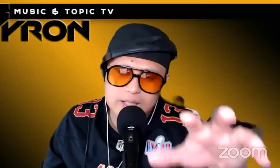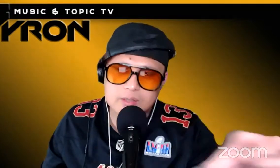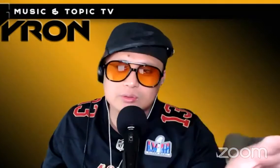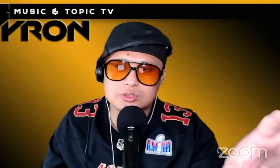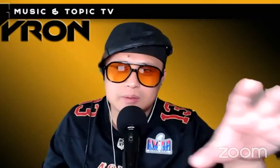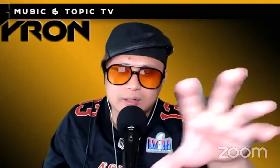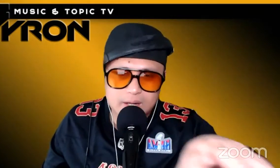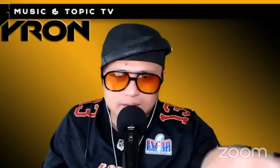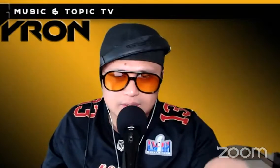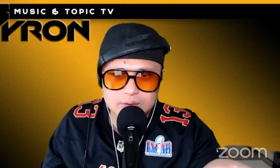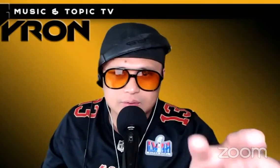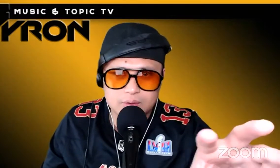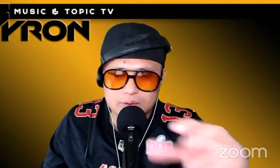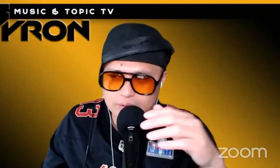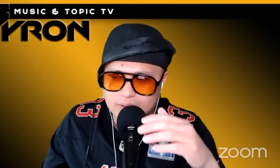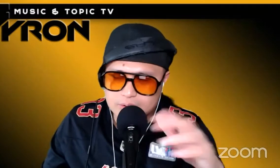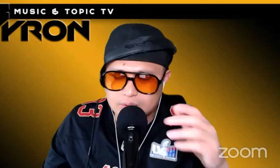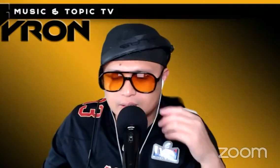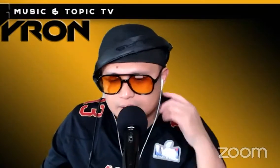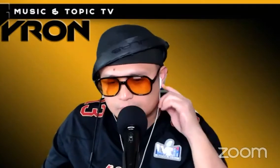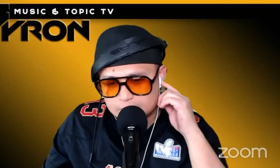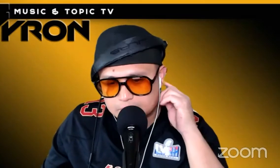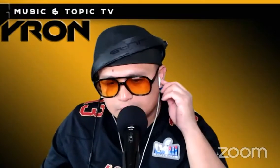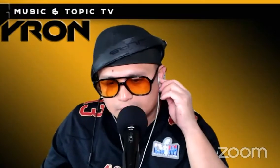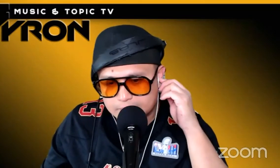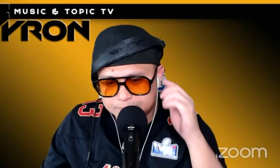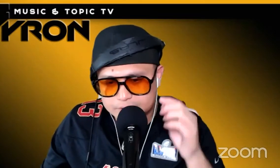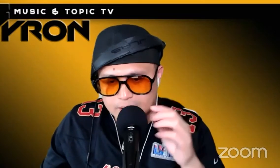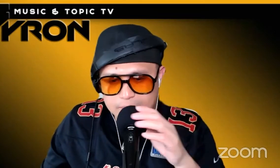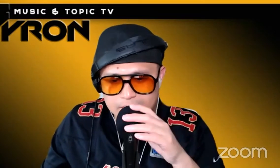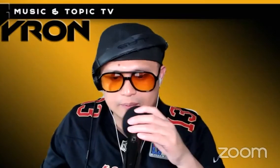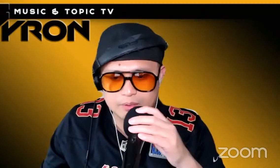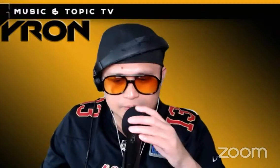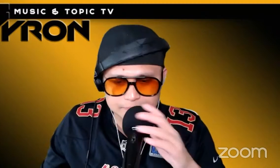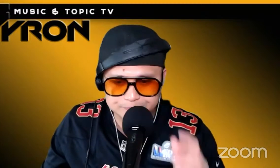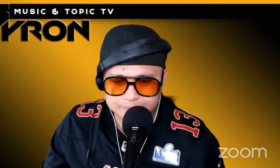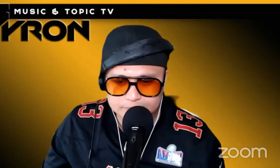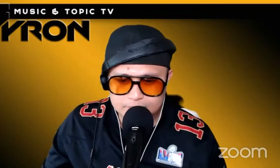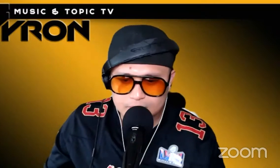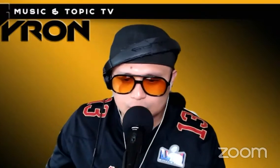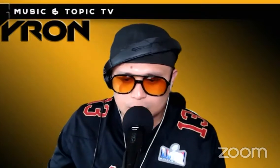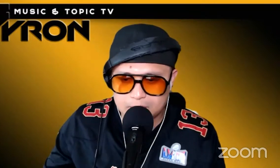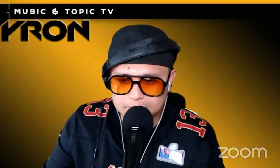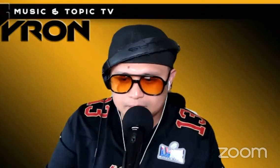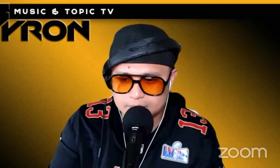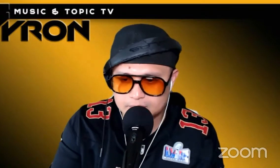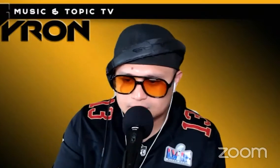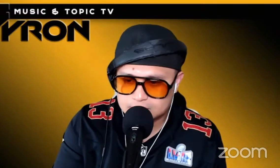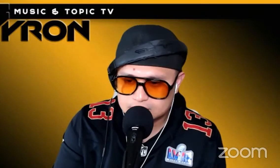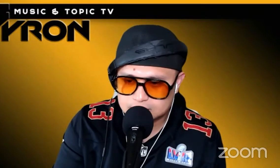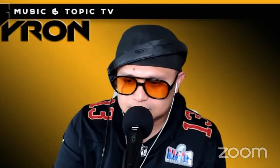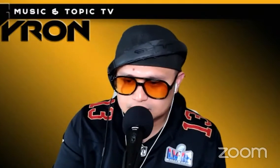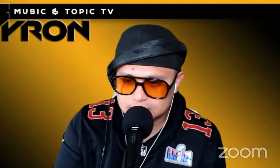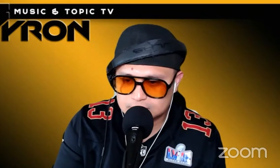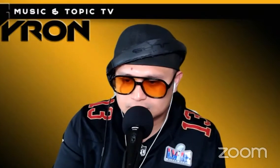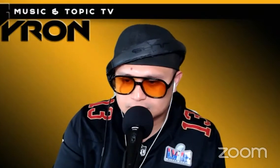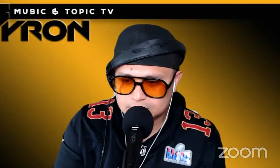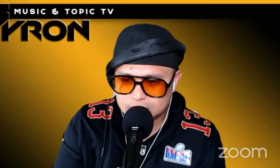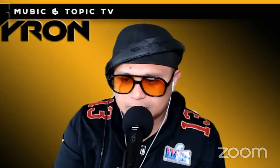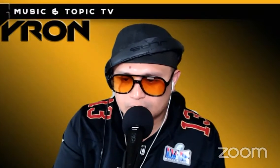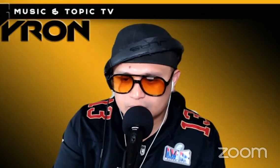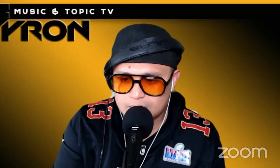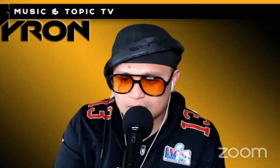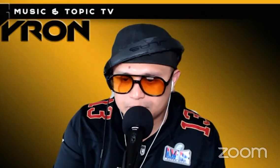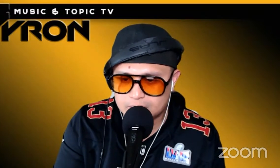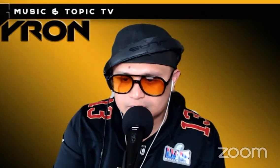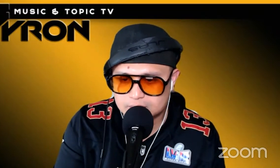Oo, lahat ng gusto mag-react dito sa video, yes, okay lang yan, walang problema. Sige lang, Ma'am Dave, yung no problem. Oo. Hindi